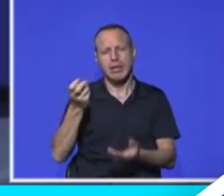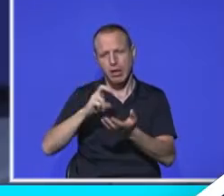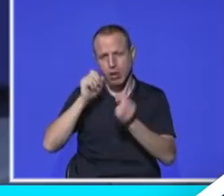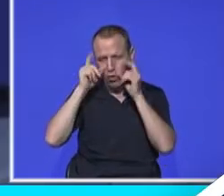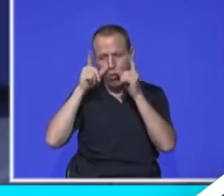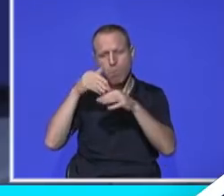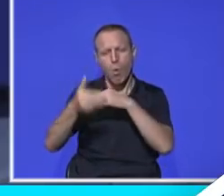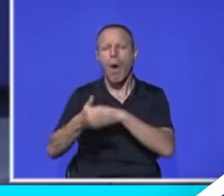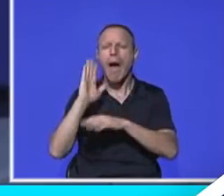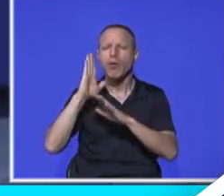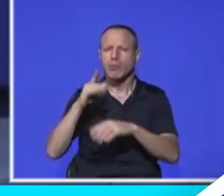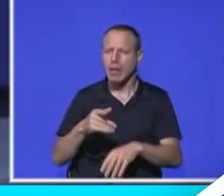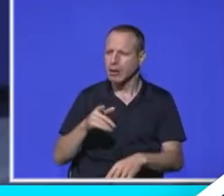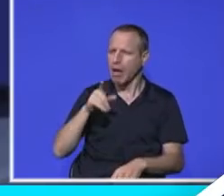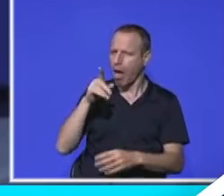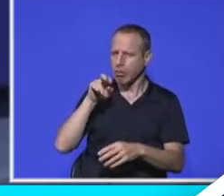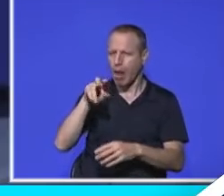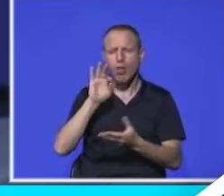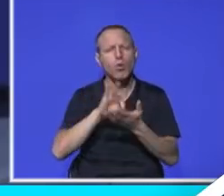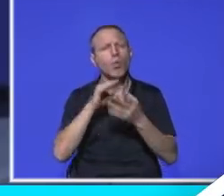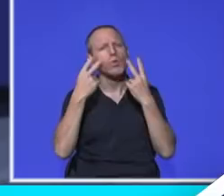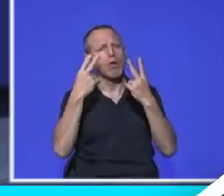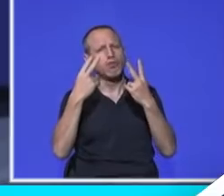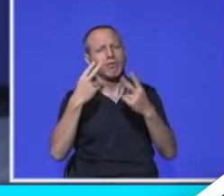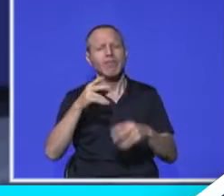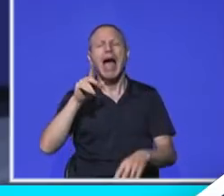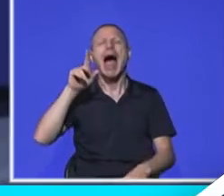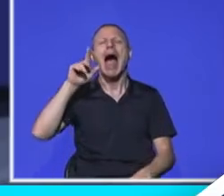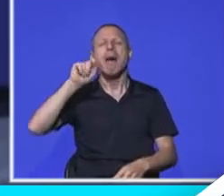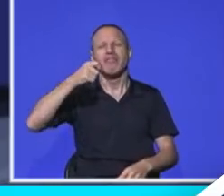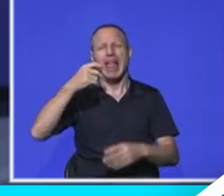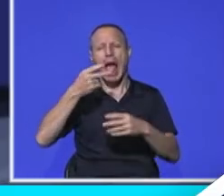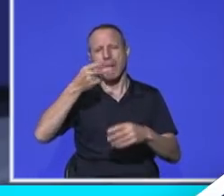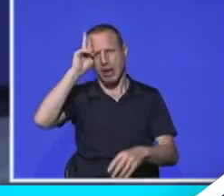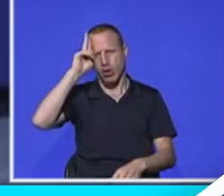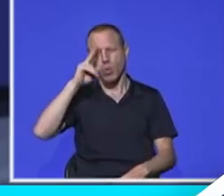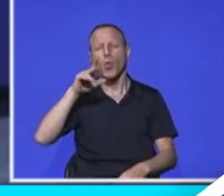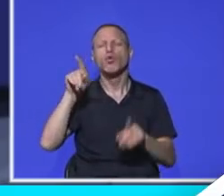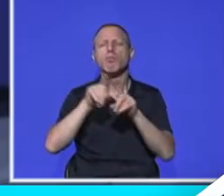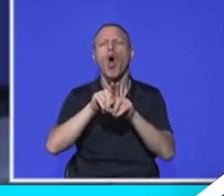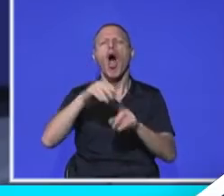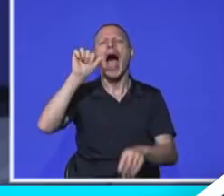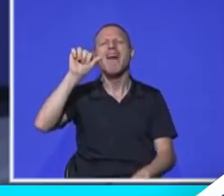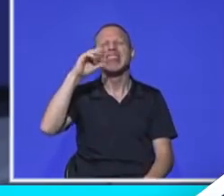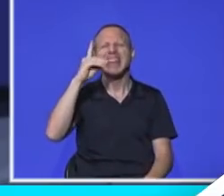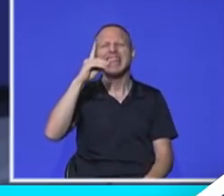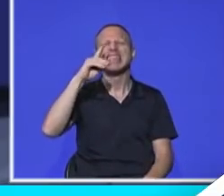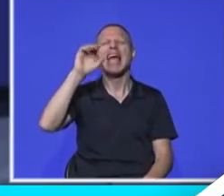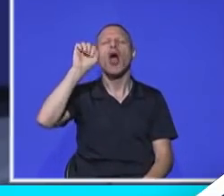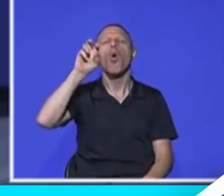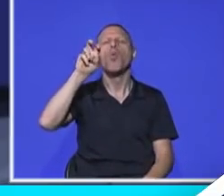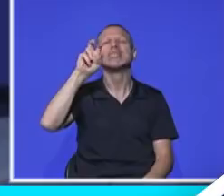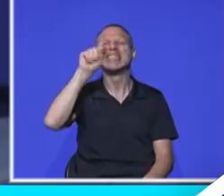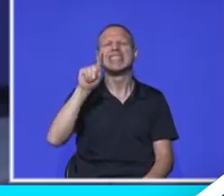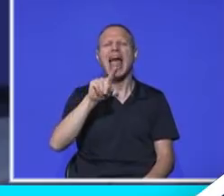הוא בליכוד, באנשים כמו אבי דיכטר, וניר ברקת, ועוזי דיין, וגדעון סער, שיחשבו איך הם יסתכלו לילדים